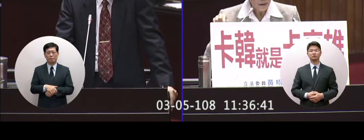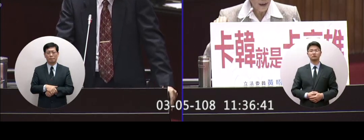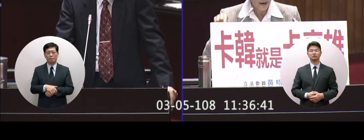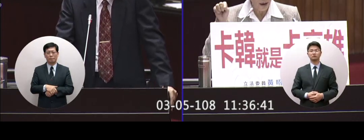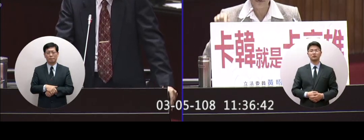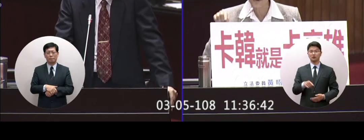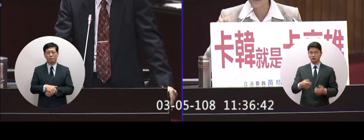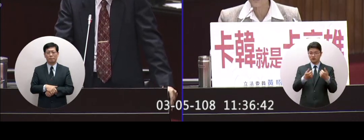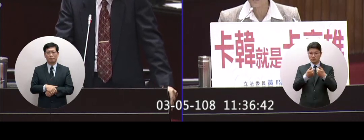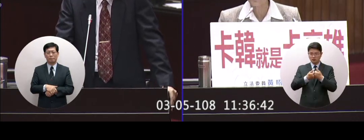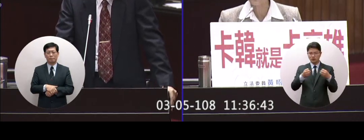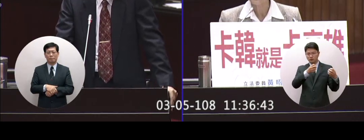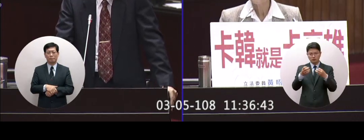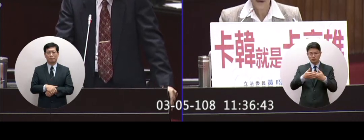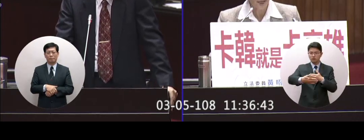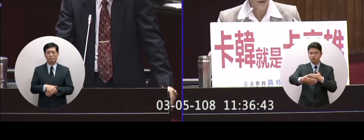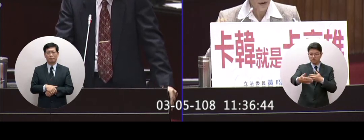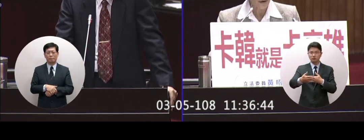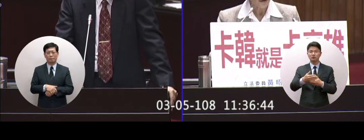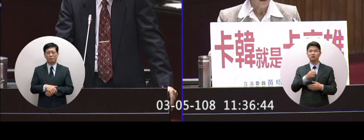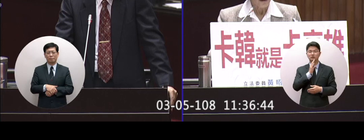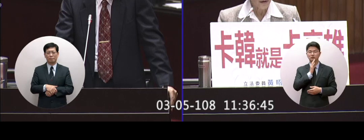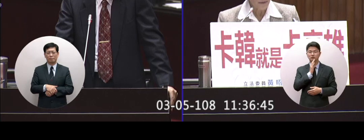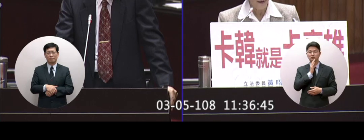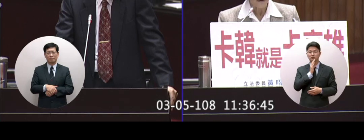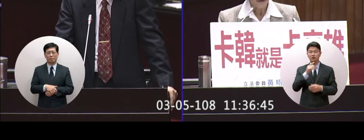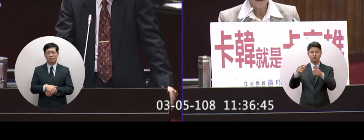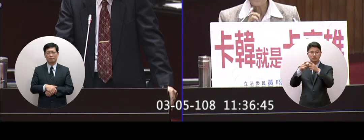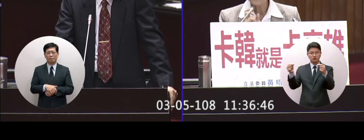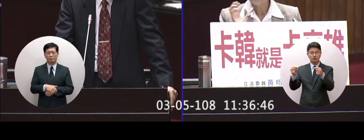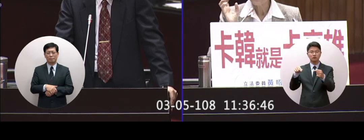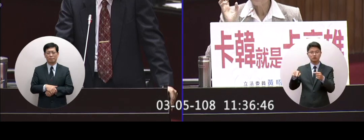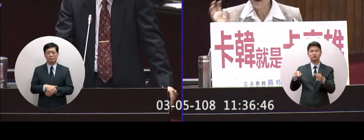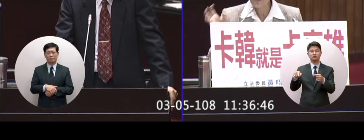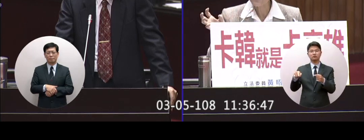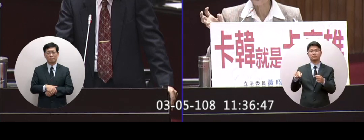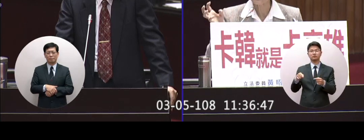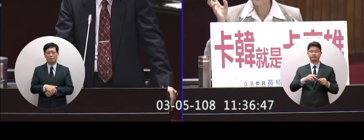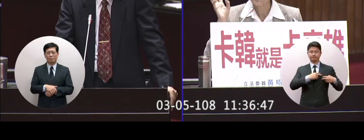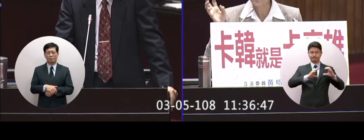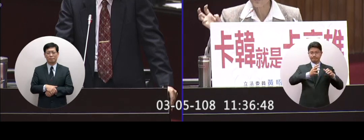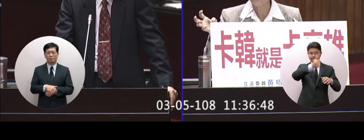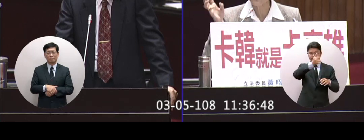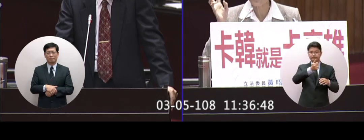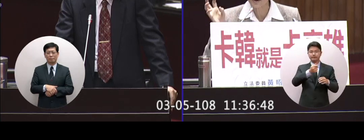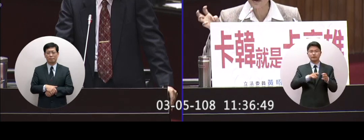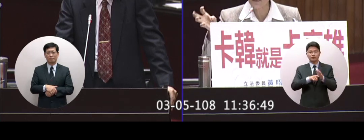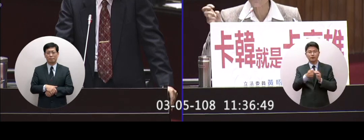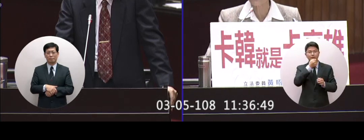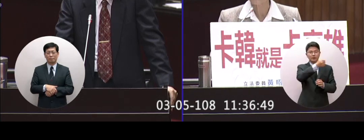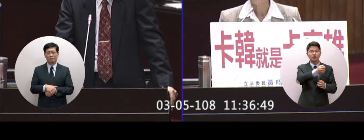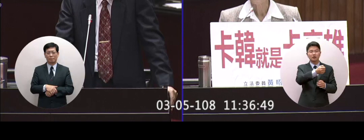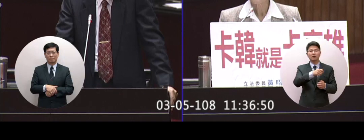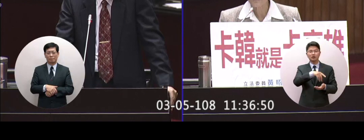西在讨论的过程当中，也就是日本跟蔡英文总统在接受专访所提